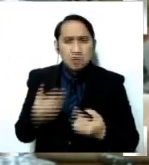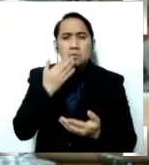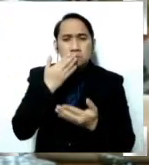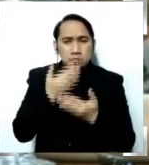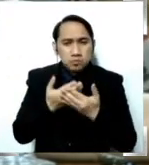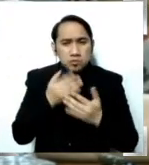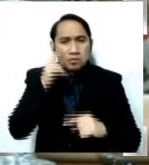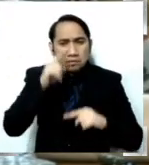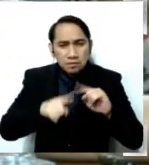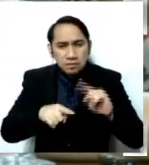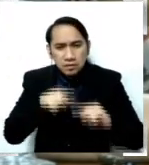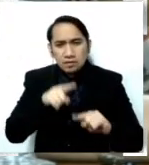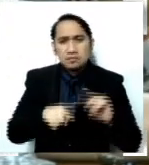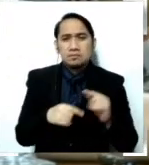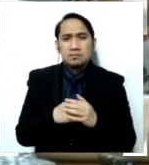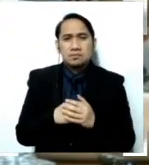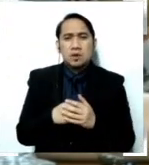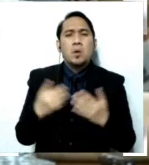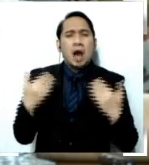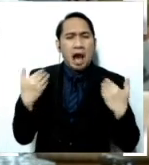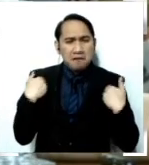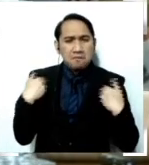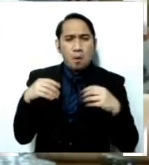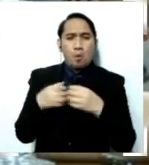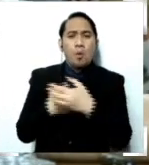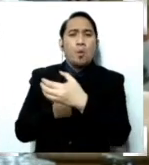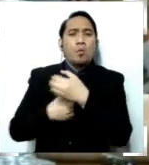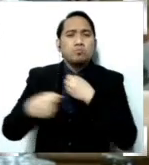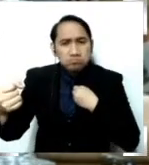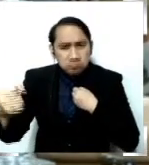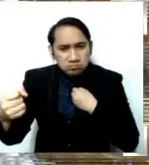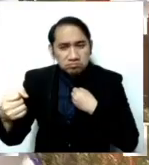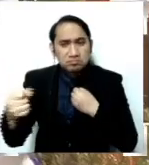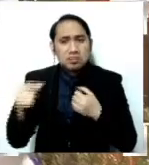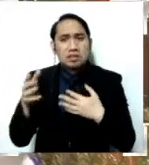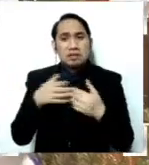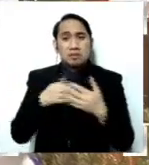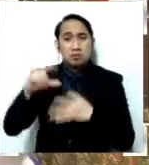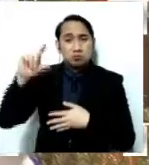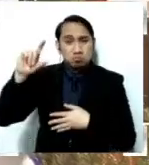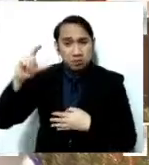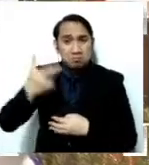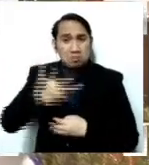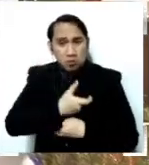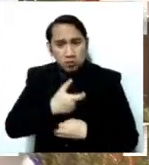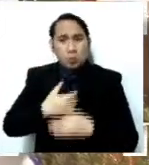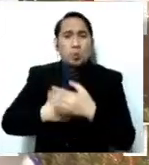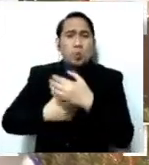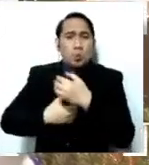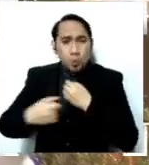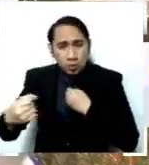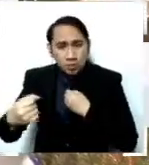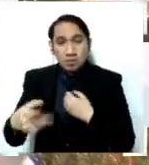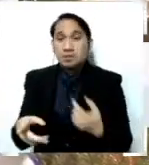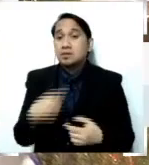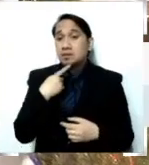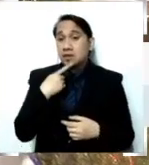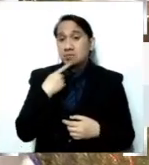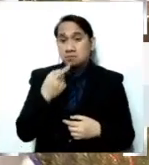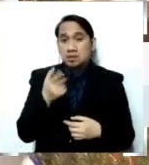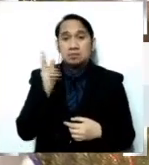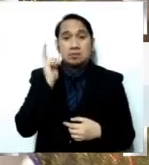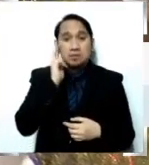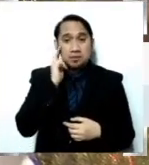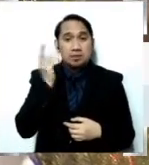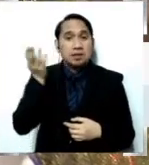Mayroon tayong utang na loob na marami, pati yung bakuna natin. Binanggit yan kagabi ng Pangulo sa gitna ng pagtalakay niya